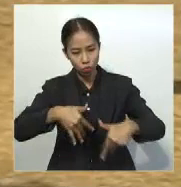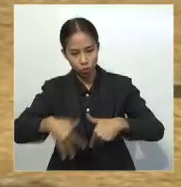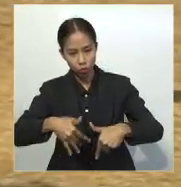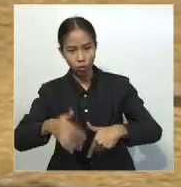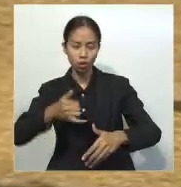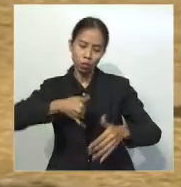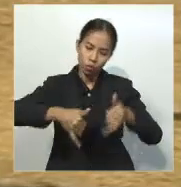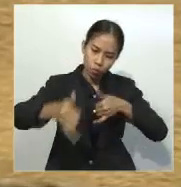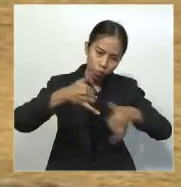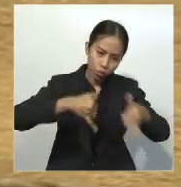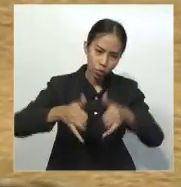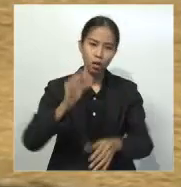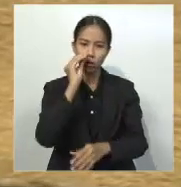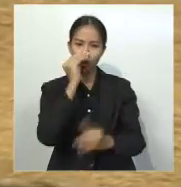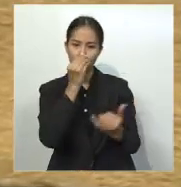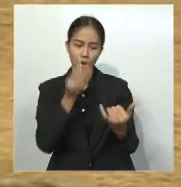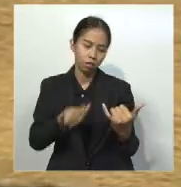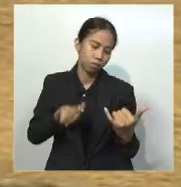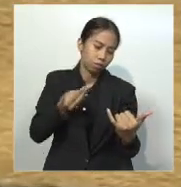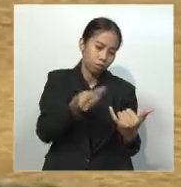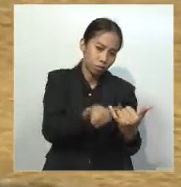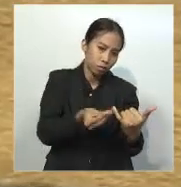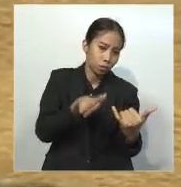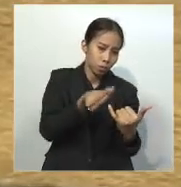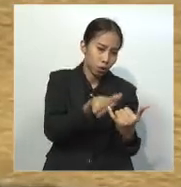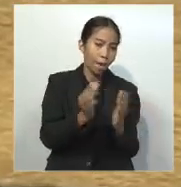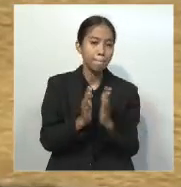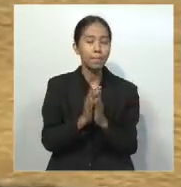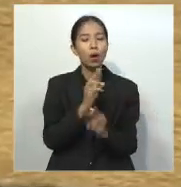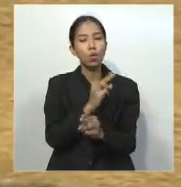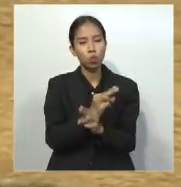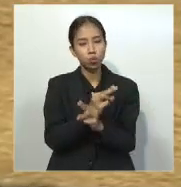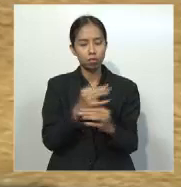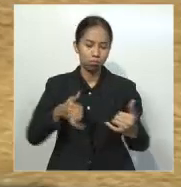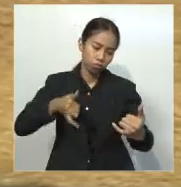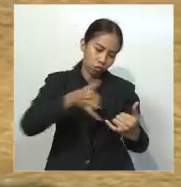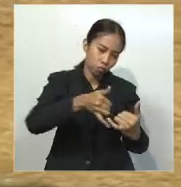เดินทางมาวางดอกไม้จันทร์สรีระสังขารหลวงพ่อคุณปริสุทธิ์โทจำนวนม